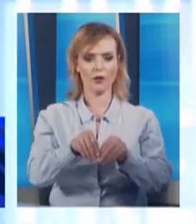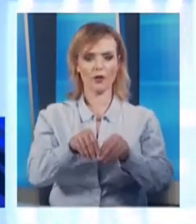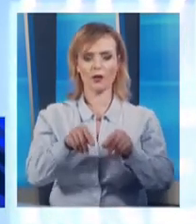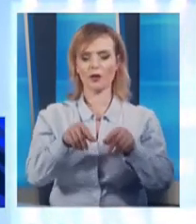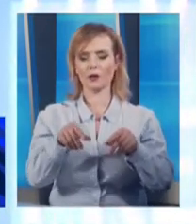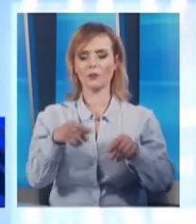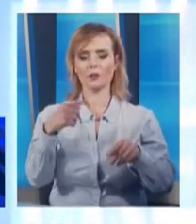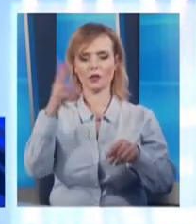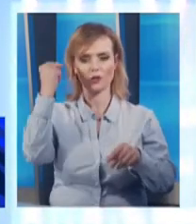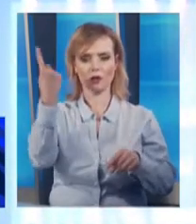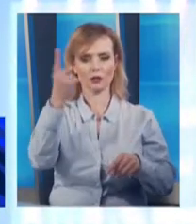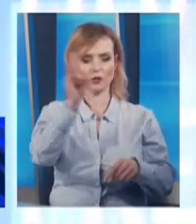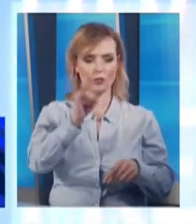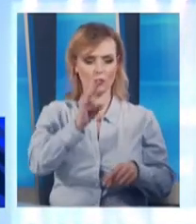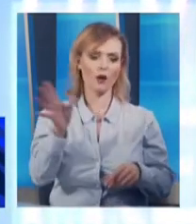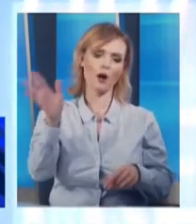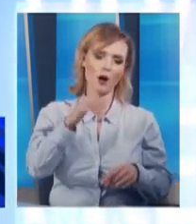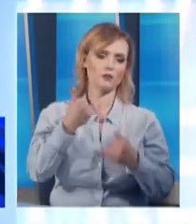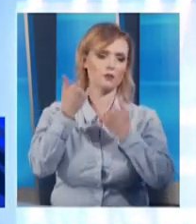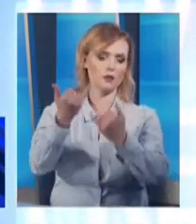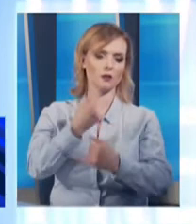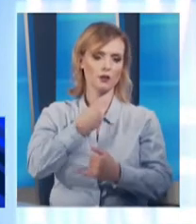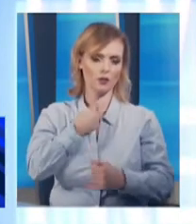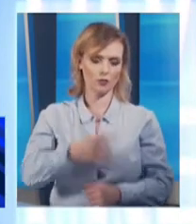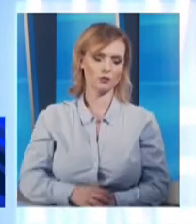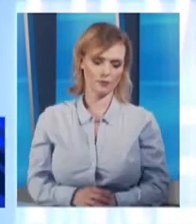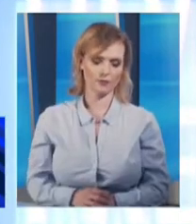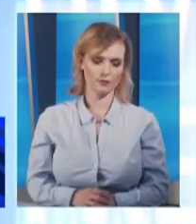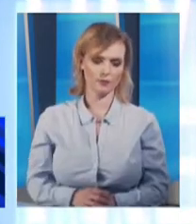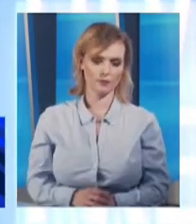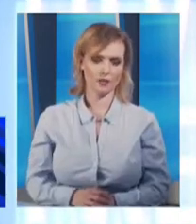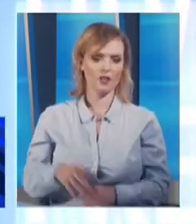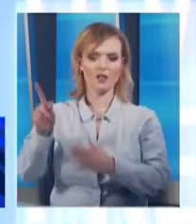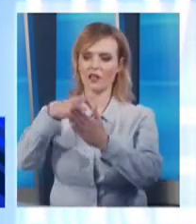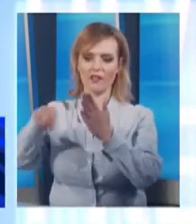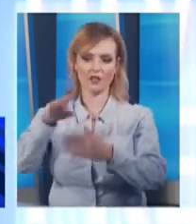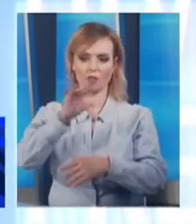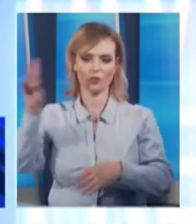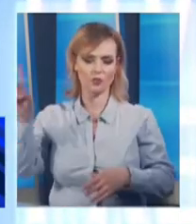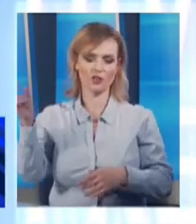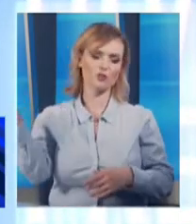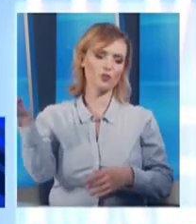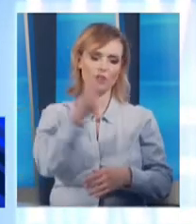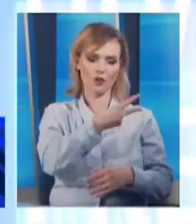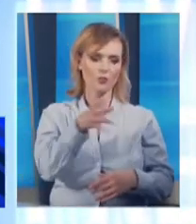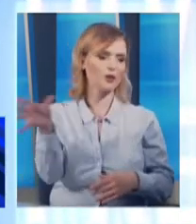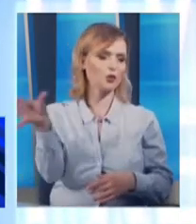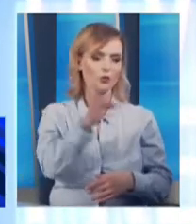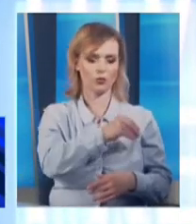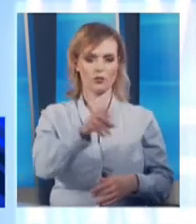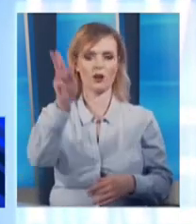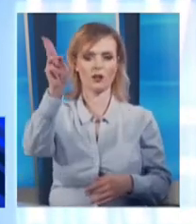1 noiembrie, haideți să dăm un vot de neîncredere lui Dodon, să-i alungăm pe toți cei care